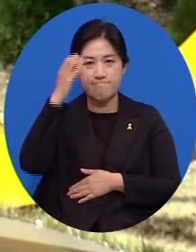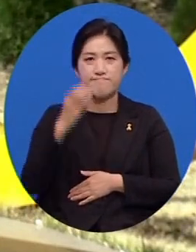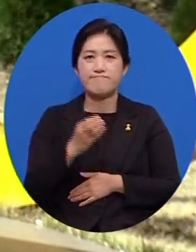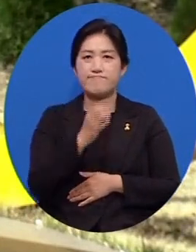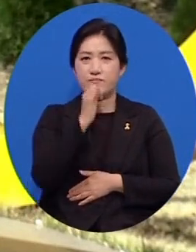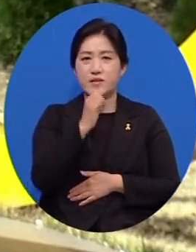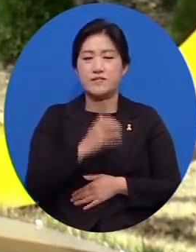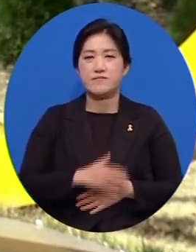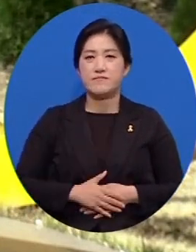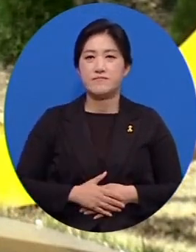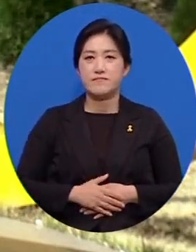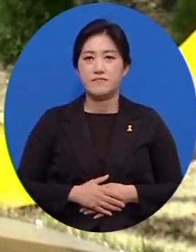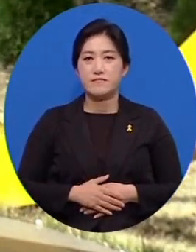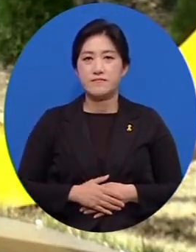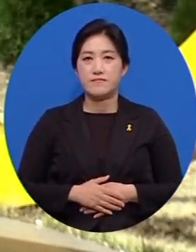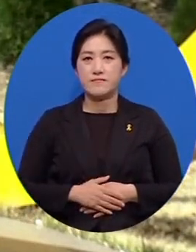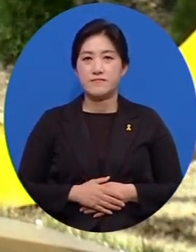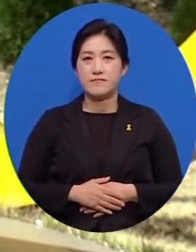않습니다.